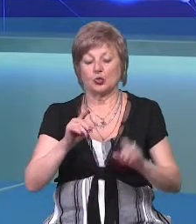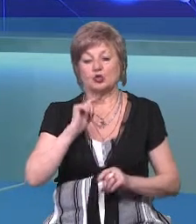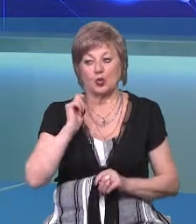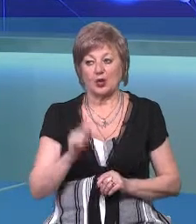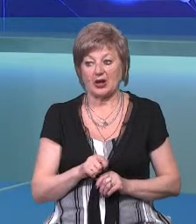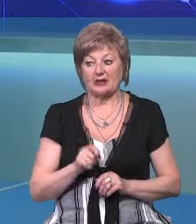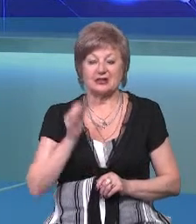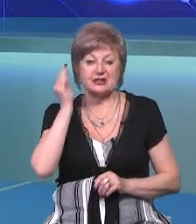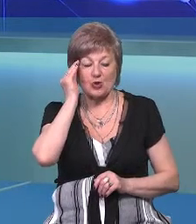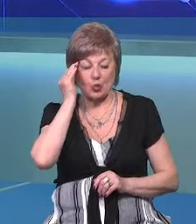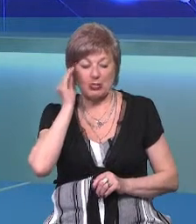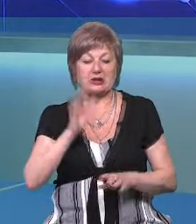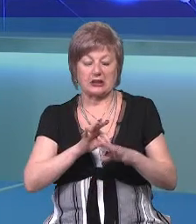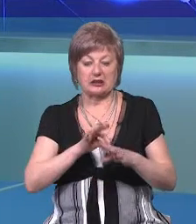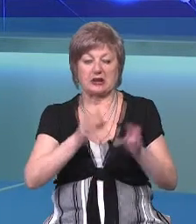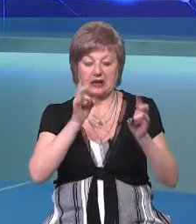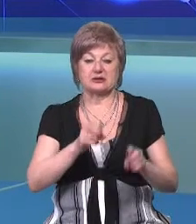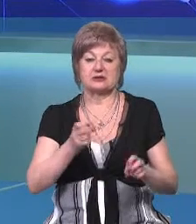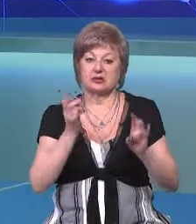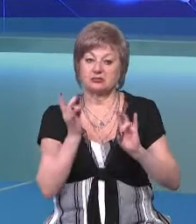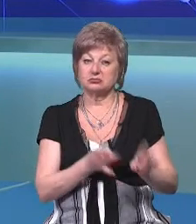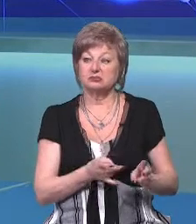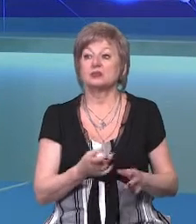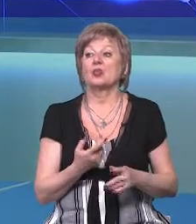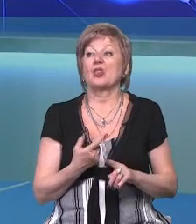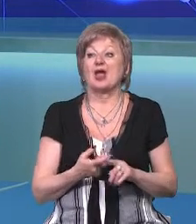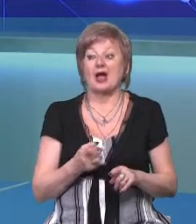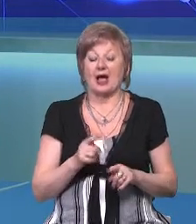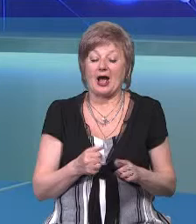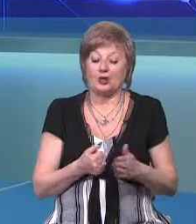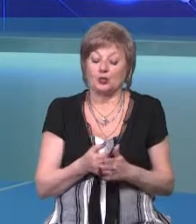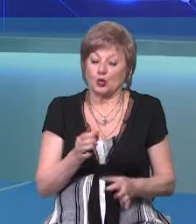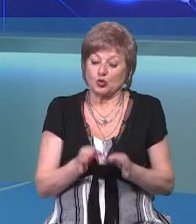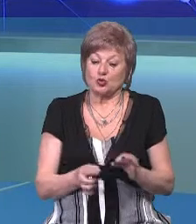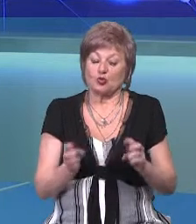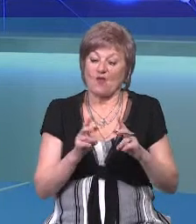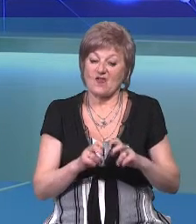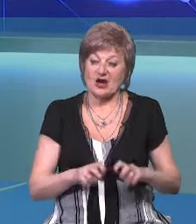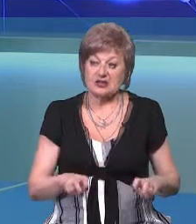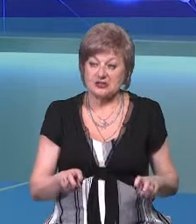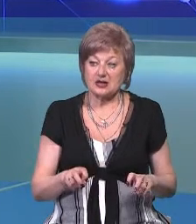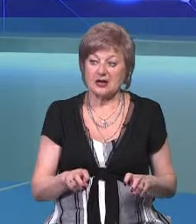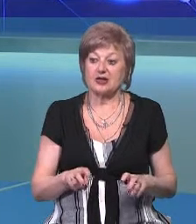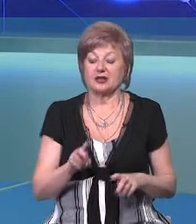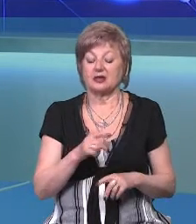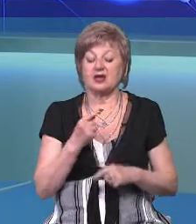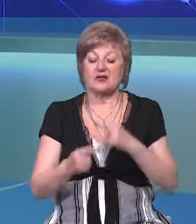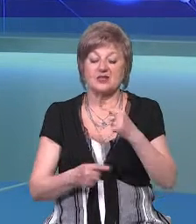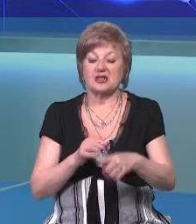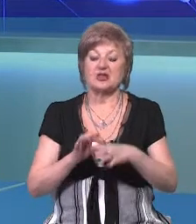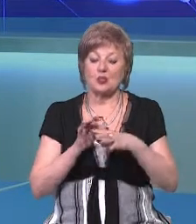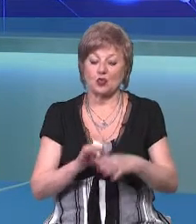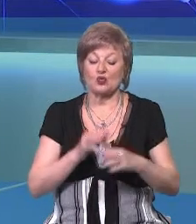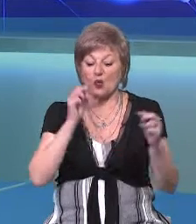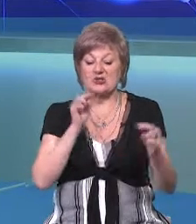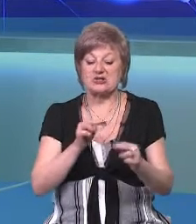сказано, умисне тілесне легке пошкодження. Але що в ході досудового розслідування, внаслідок проведення тих от слідчих